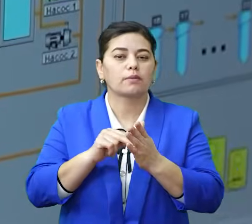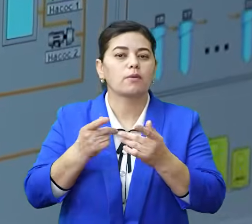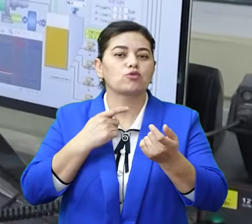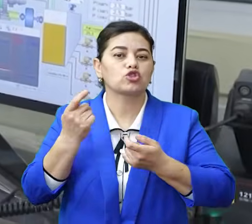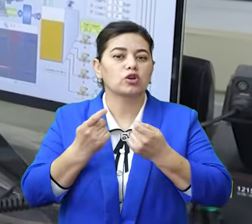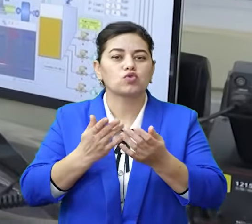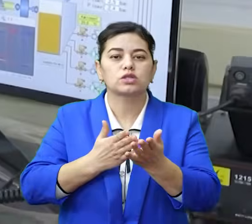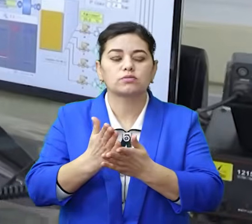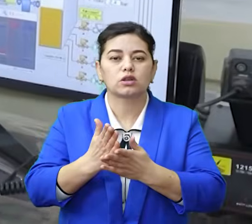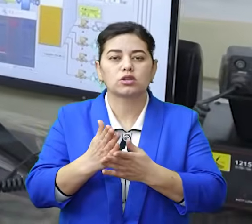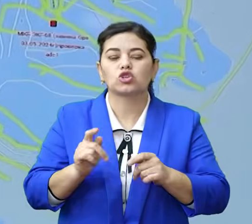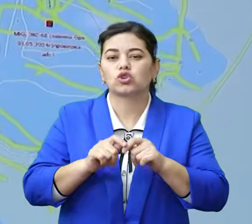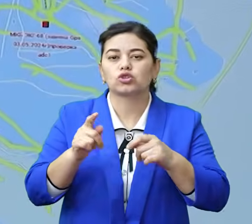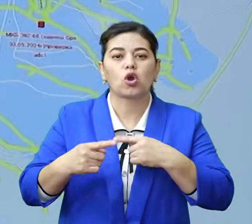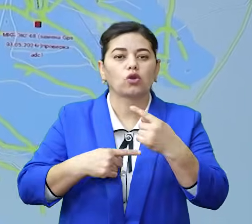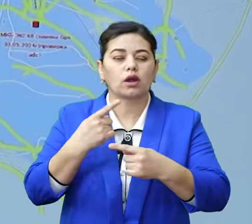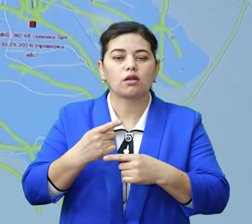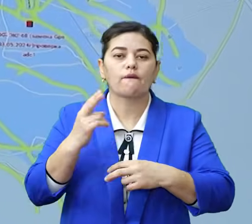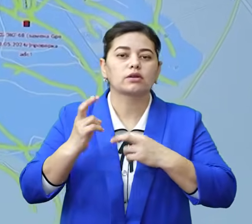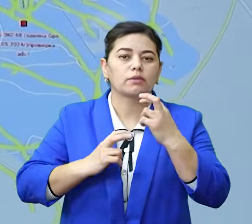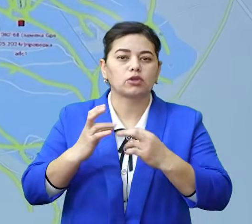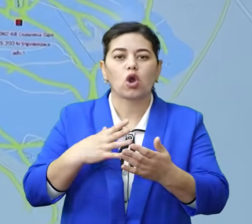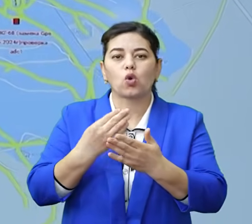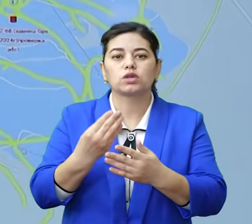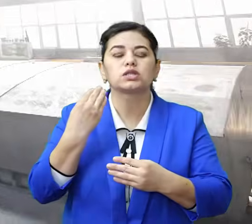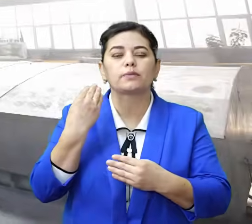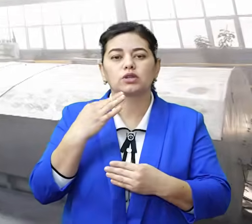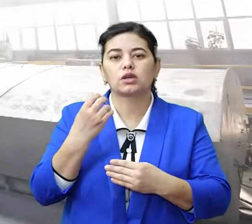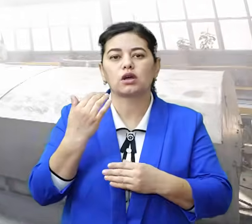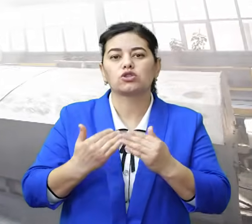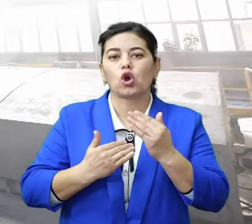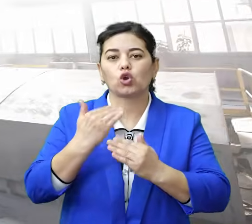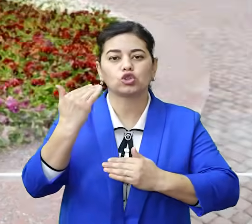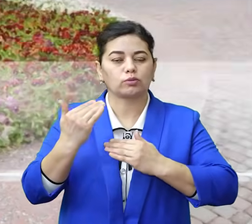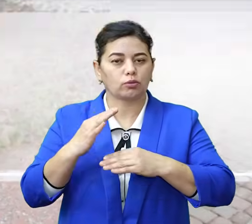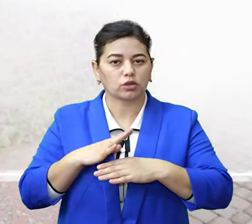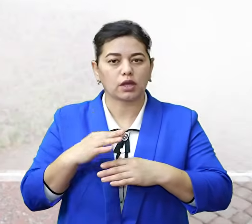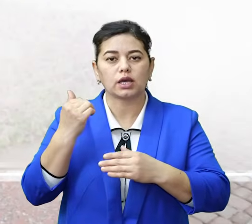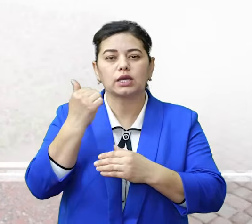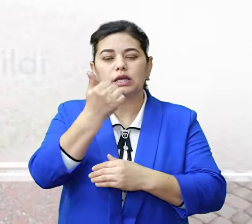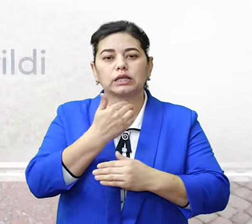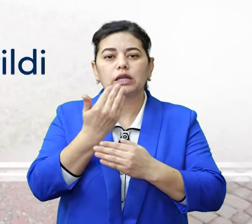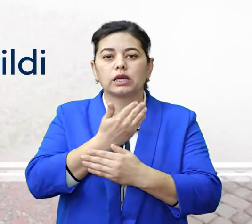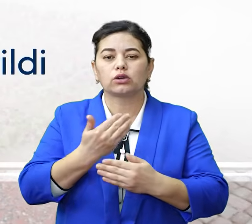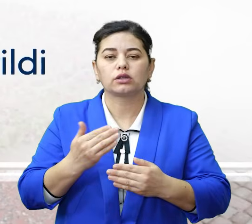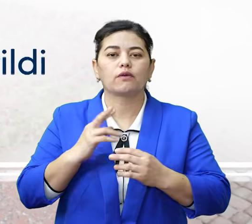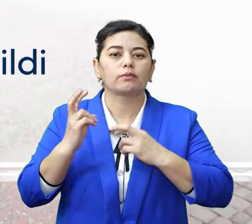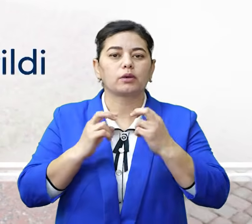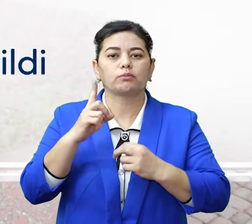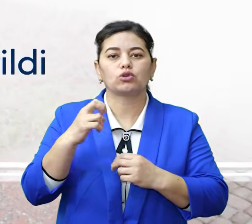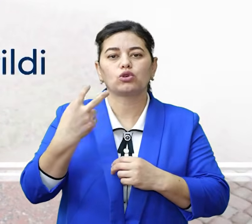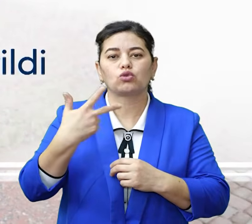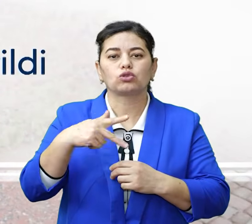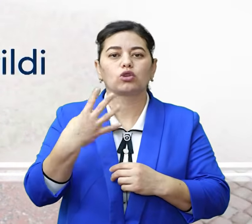boshqaruv tizimlarini joriy qilish orqali kombinat o'z samaradorligini yanada oshirib bormoqda. Yil yakunlariga ko'ra kombinatda